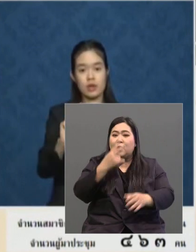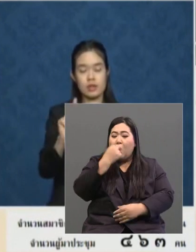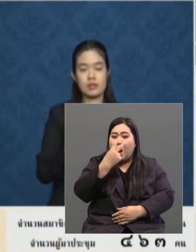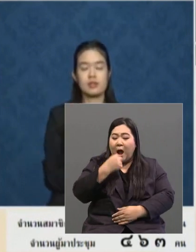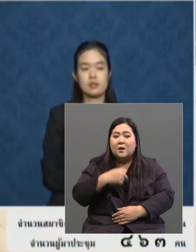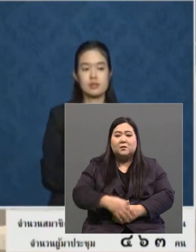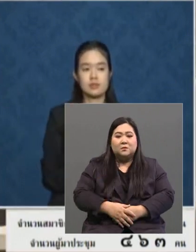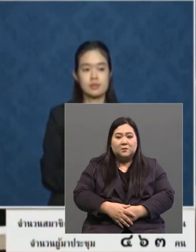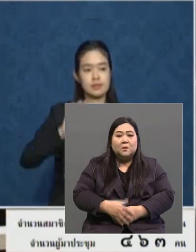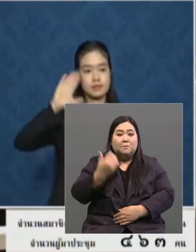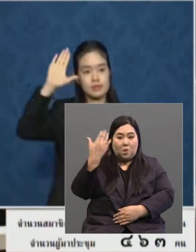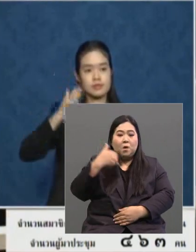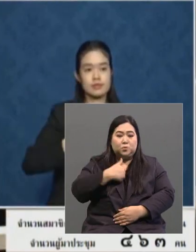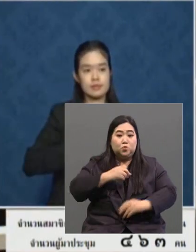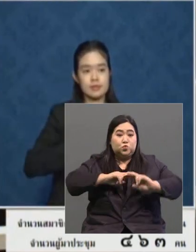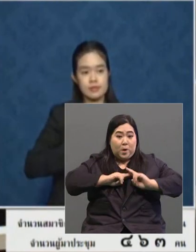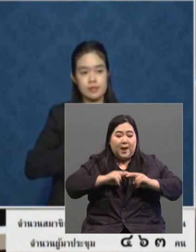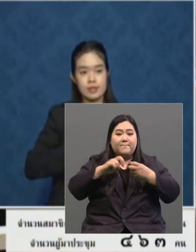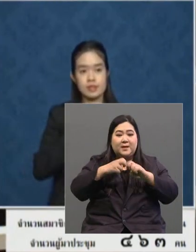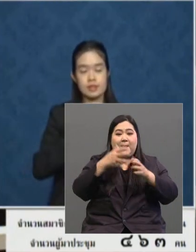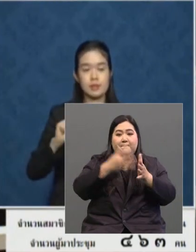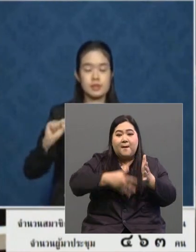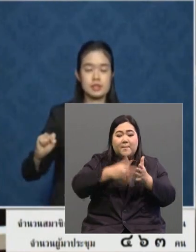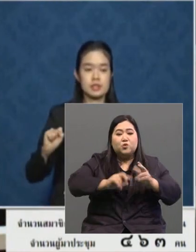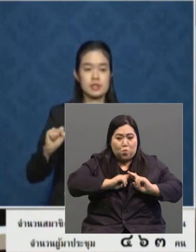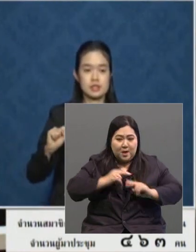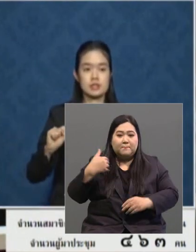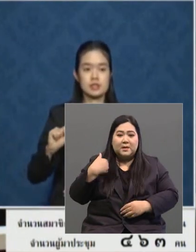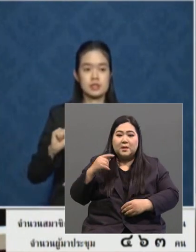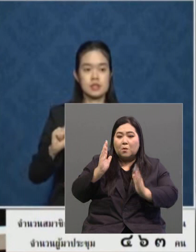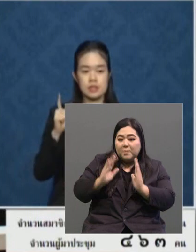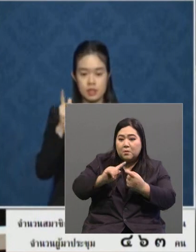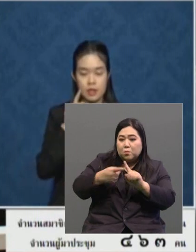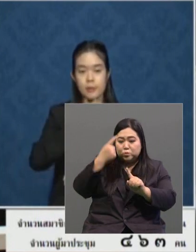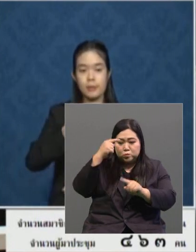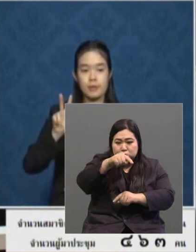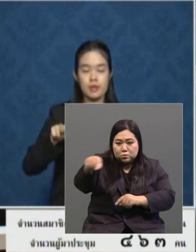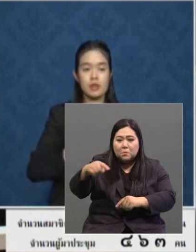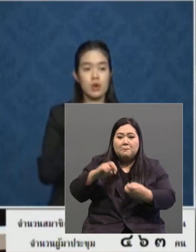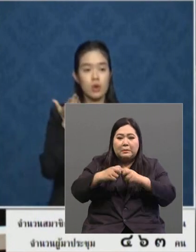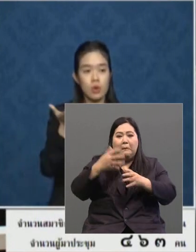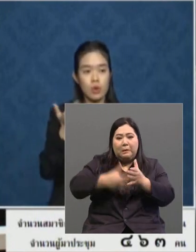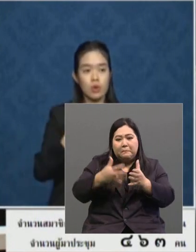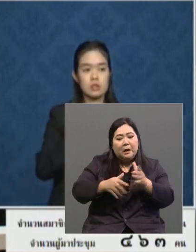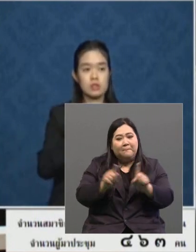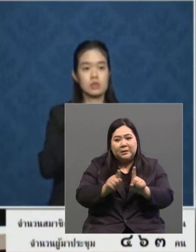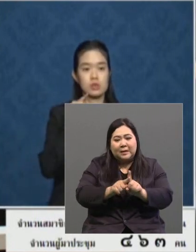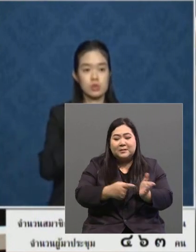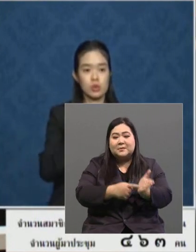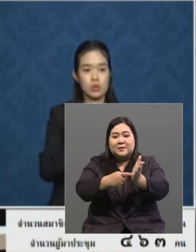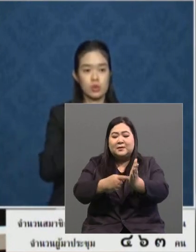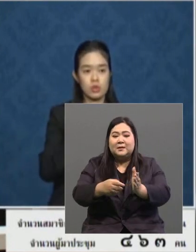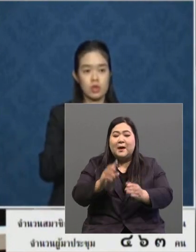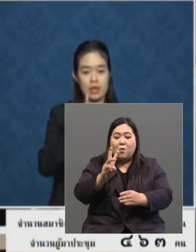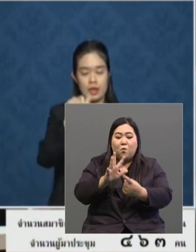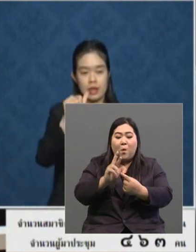ประสบกับปัญหาเรื่องด้วยตัวเองแล้วก็ในส่วนของคนรอบข้างที่มีปัญหาแบบนี้เนี่ยนะครับถือว่าเป็นนิหมายที่